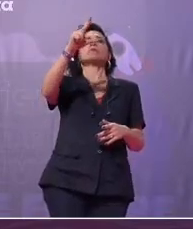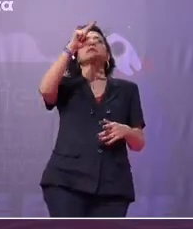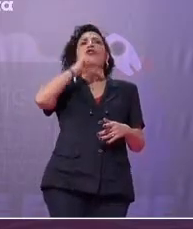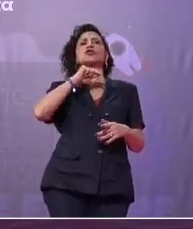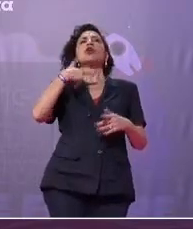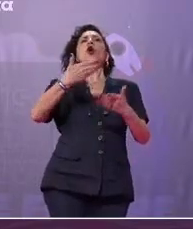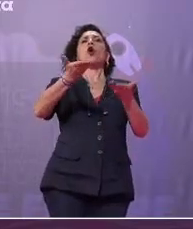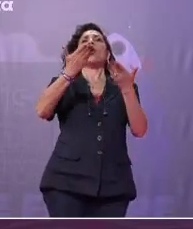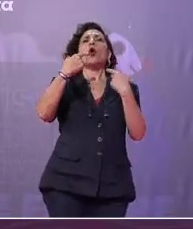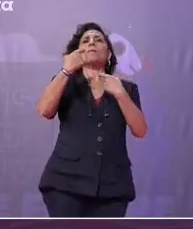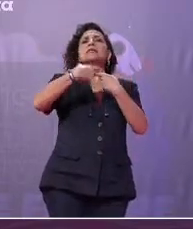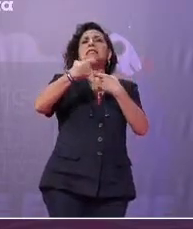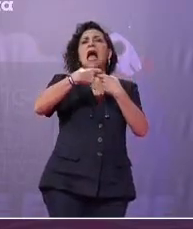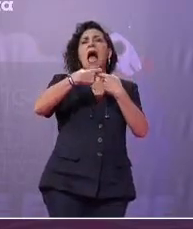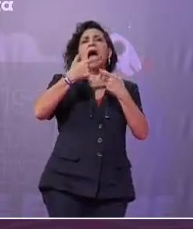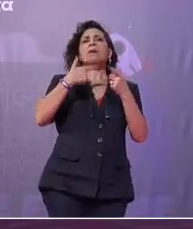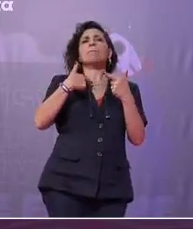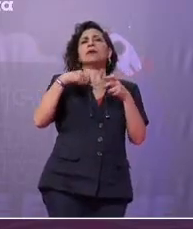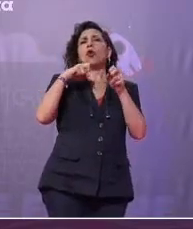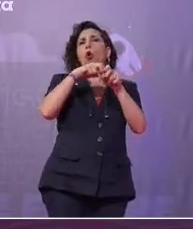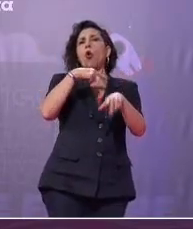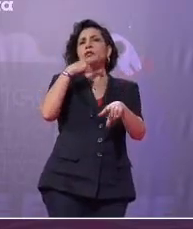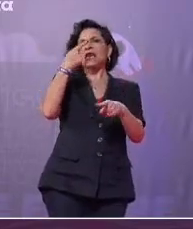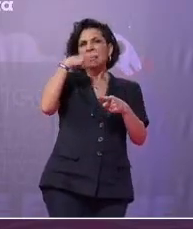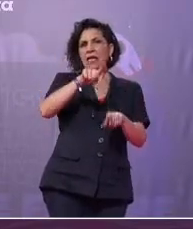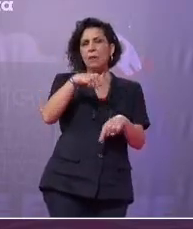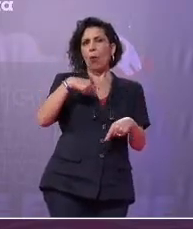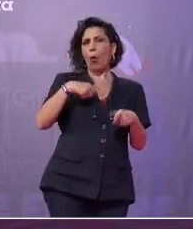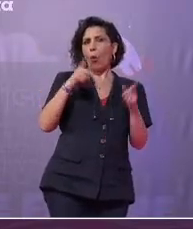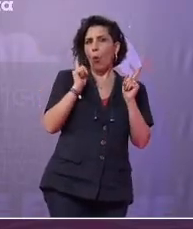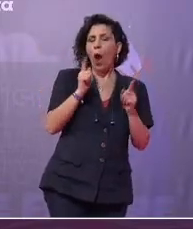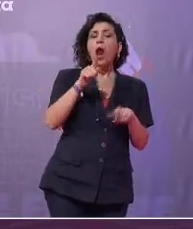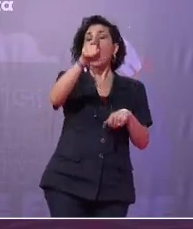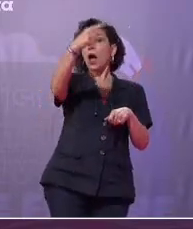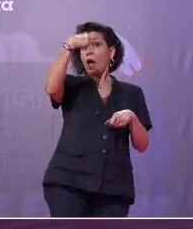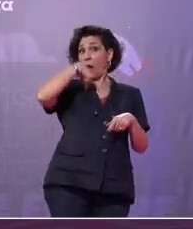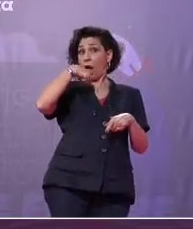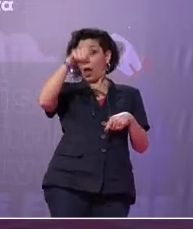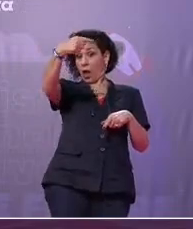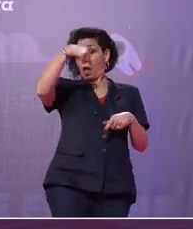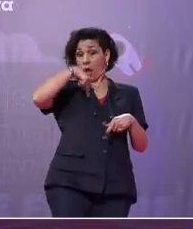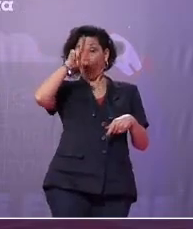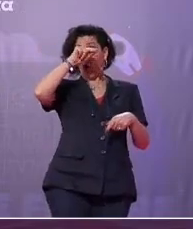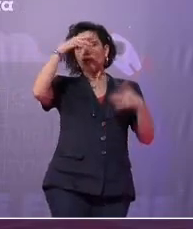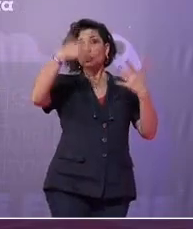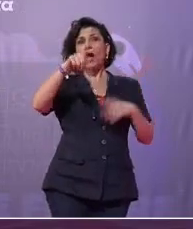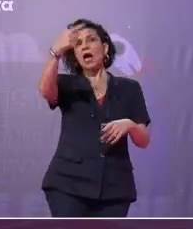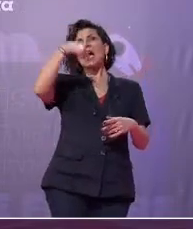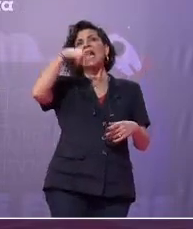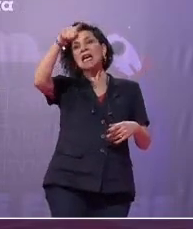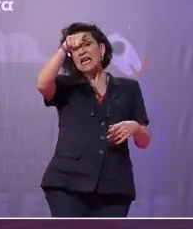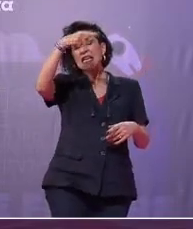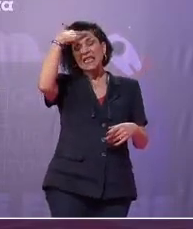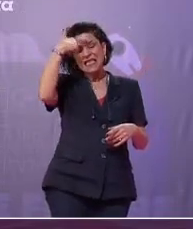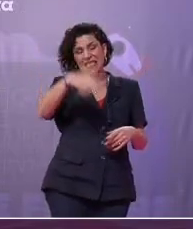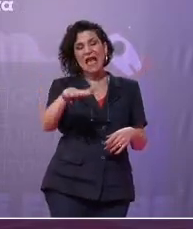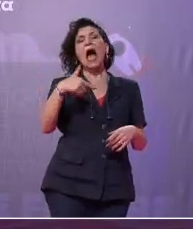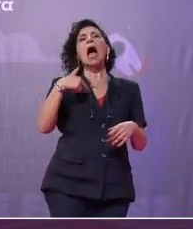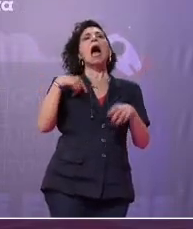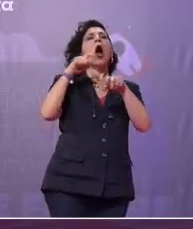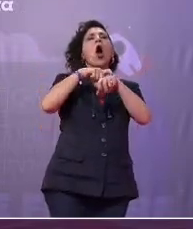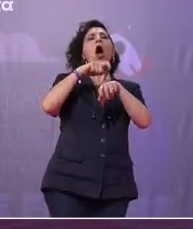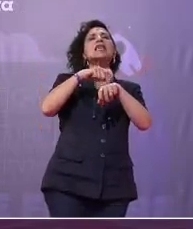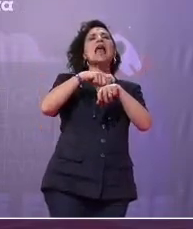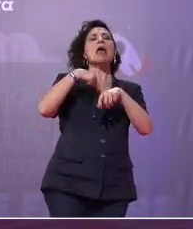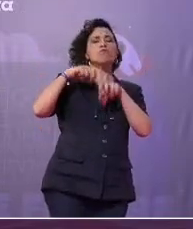che già mi conoscerà quindi saprà eh Ogni quanto vado a correre come sto eh Quali sono i